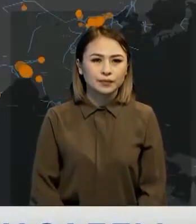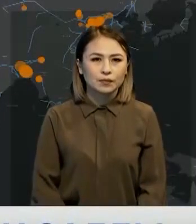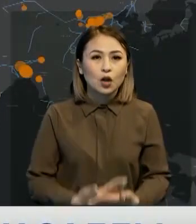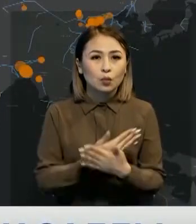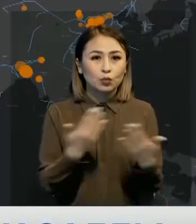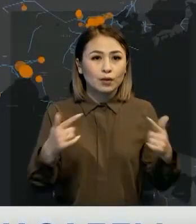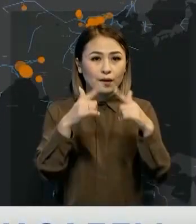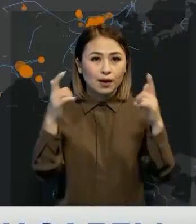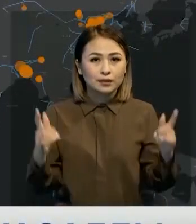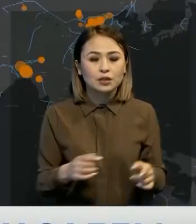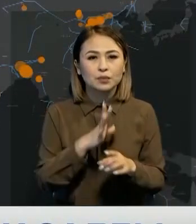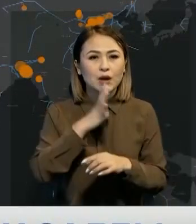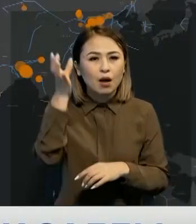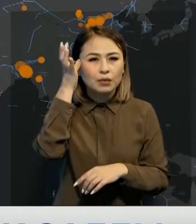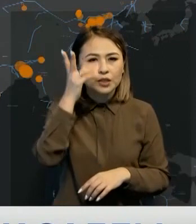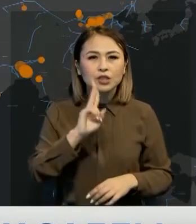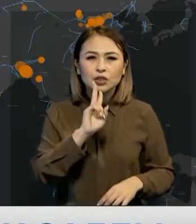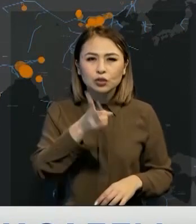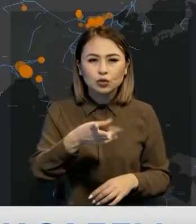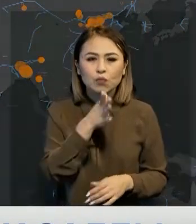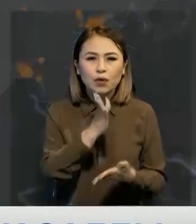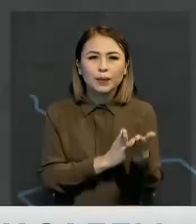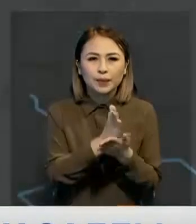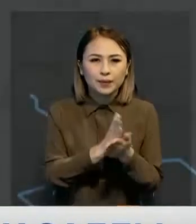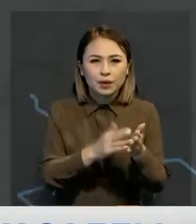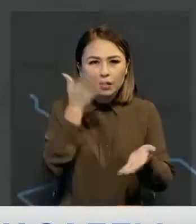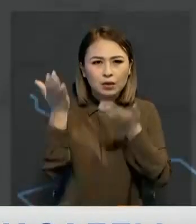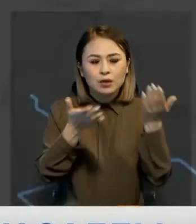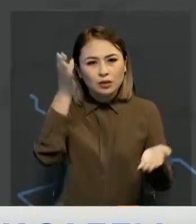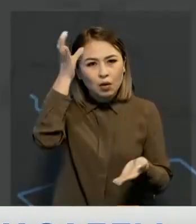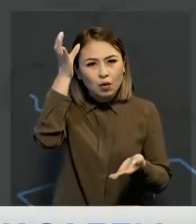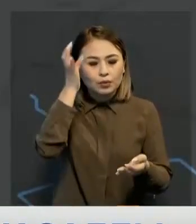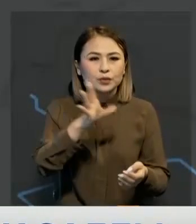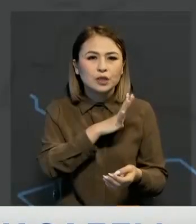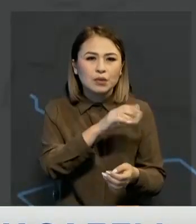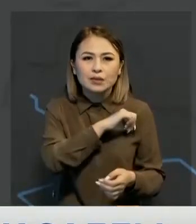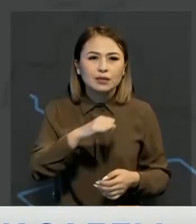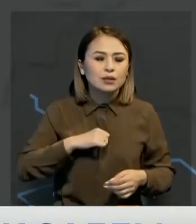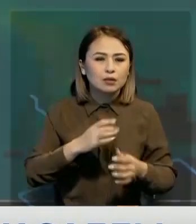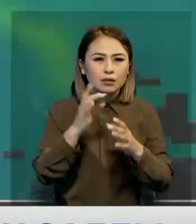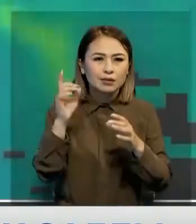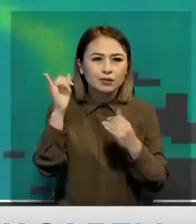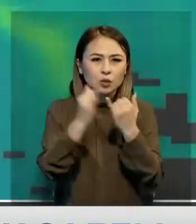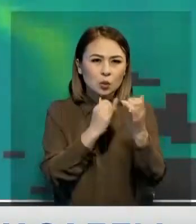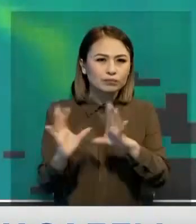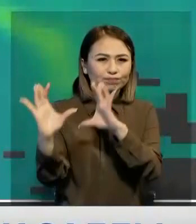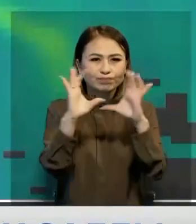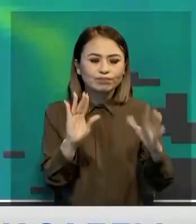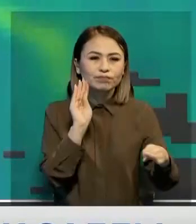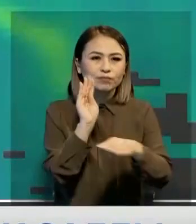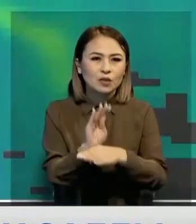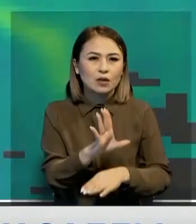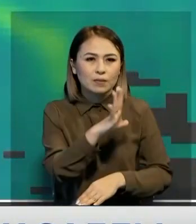Бұл карта ғалымдардың 2 жыл бойы жүргізген зерттеуінің нәтижесі. Онда ең үлкен сары дақ болып, Орталық Азия